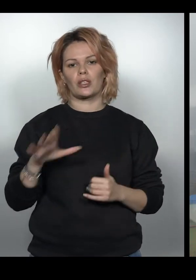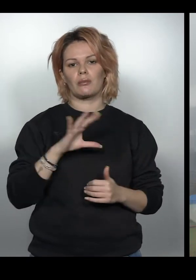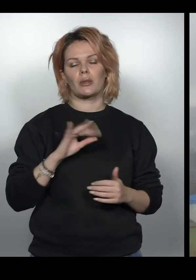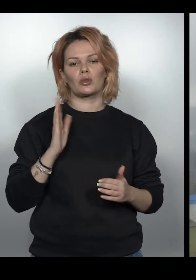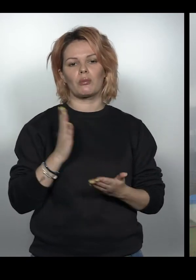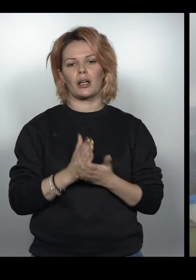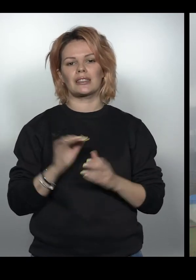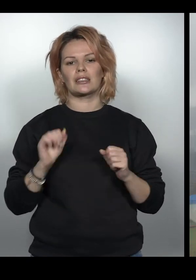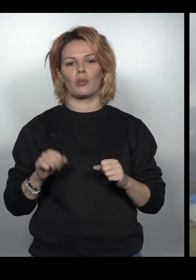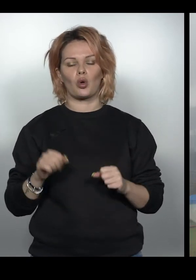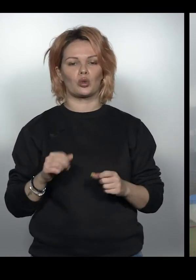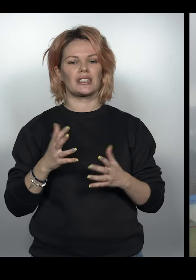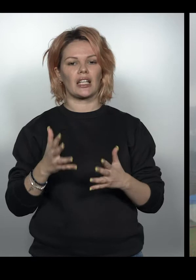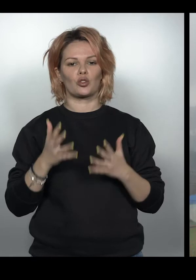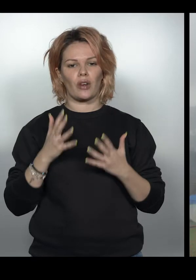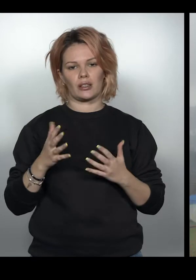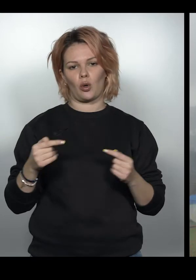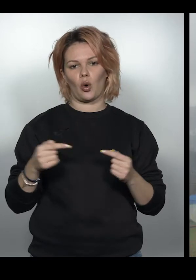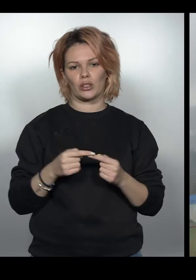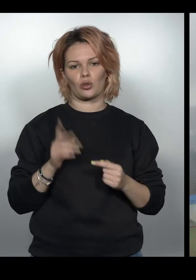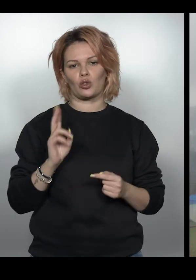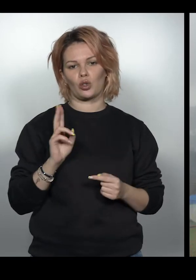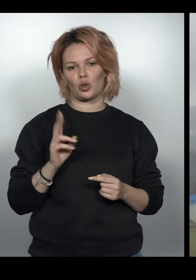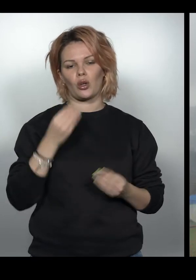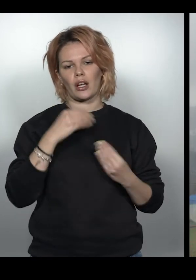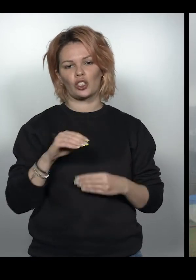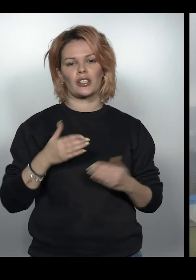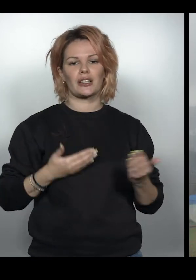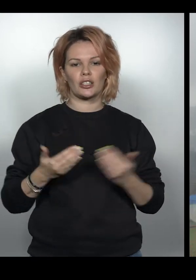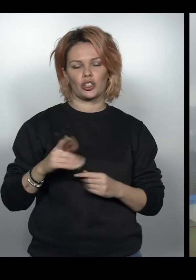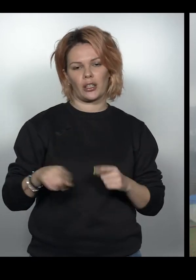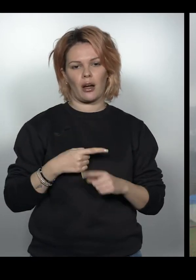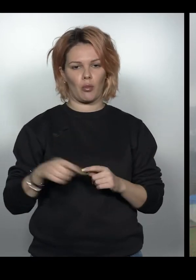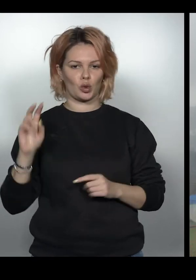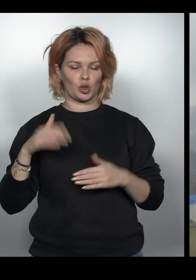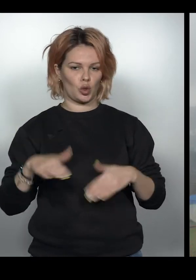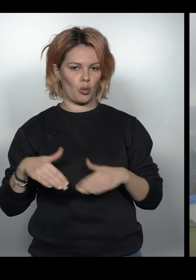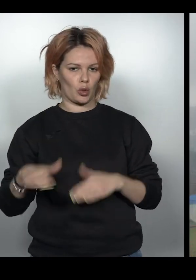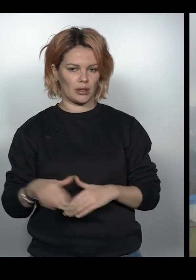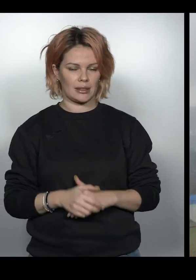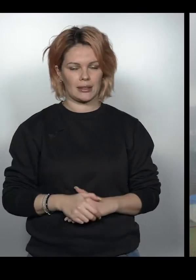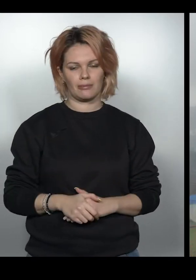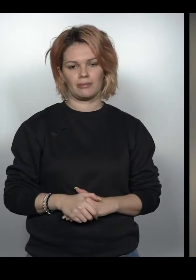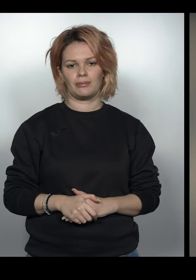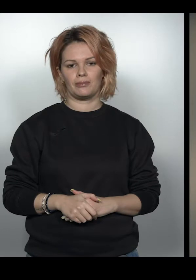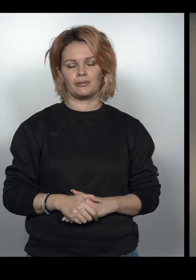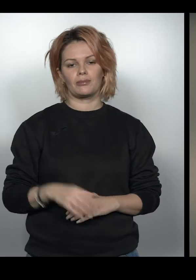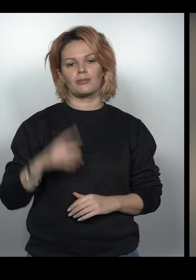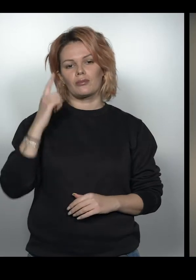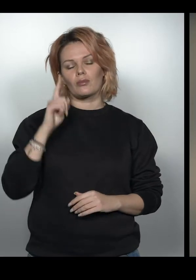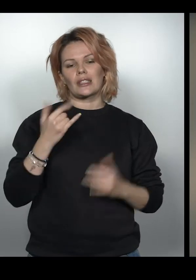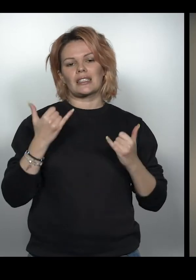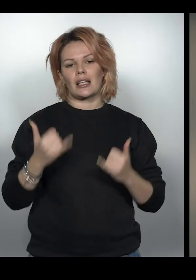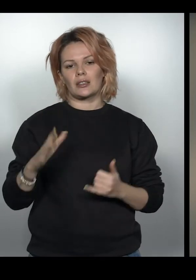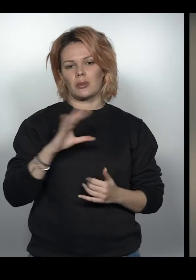ми матимемо змогу таки з'ясувати остаточно, хто ж крутіші – лижники або сноубордисти. Ну, я думаю,